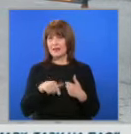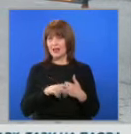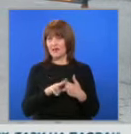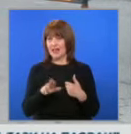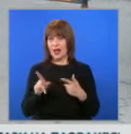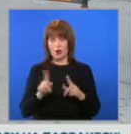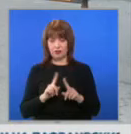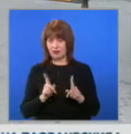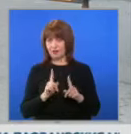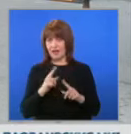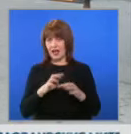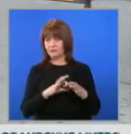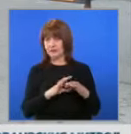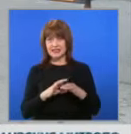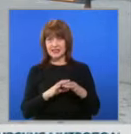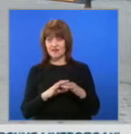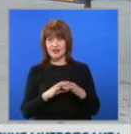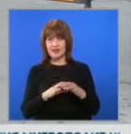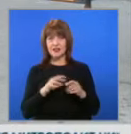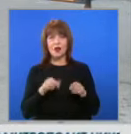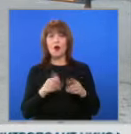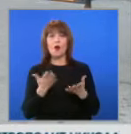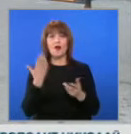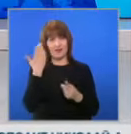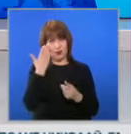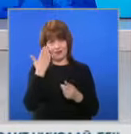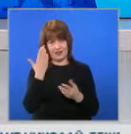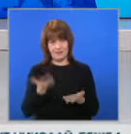нито стане на присъдни от развалянето му, кой сега е виновен?